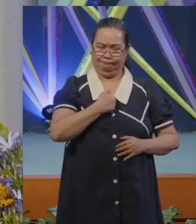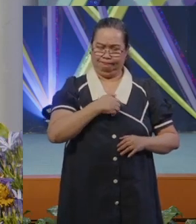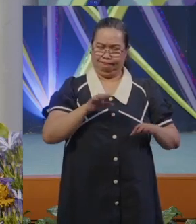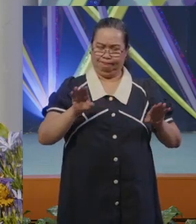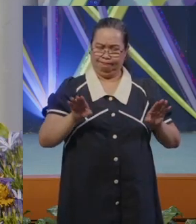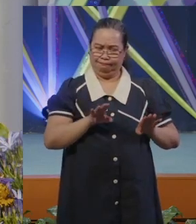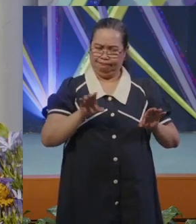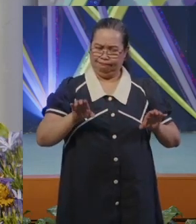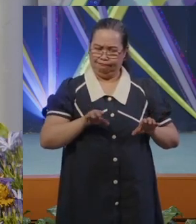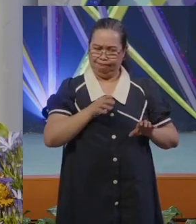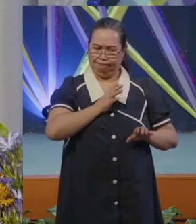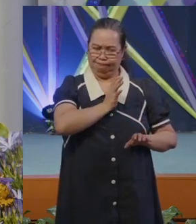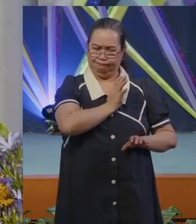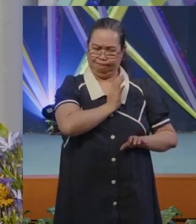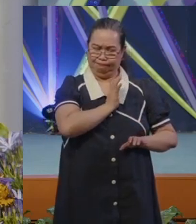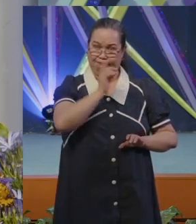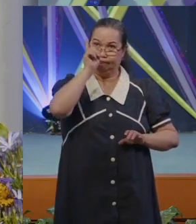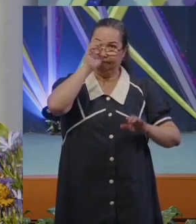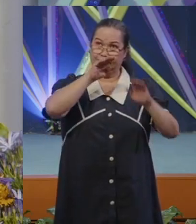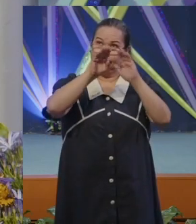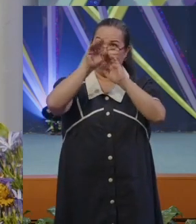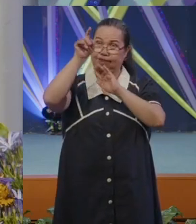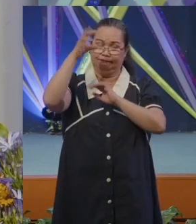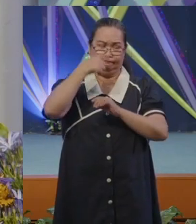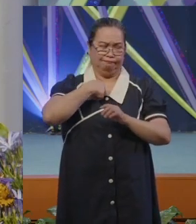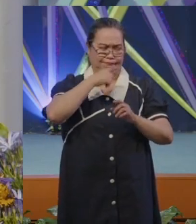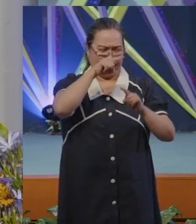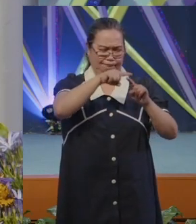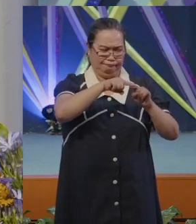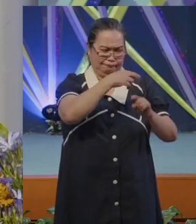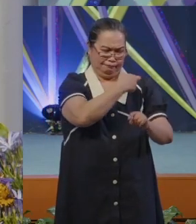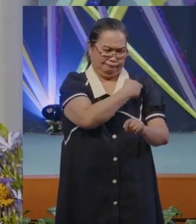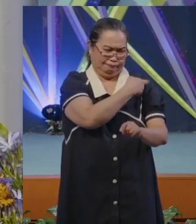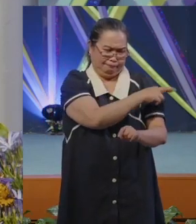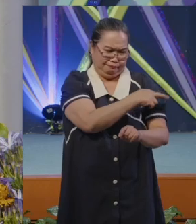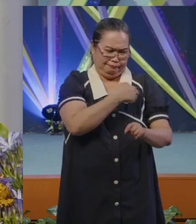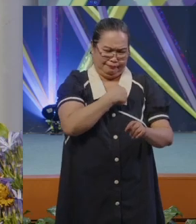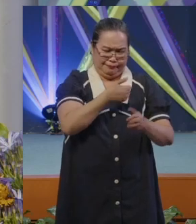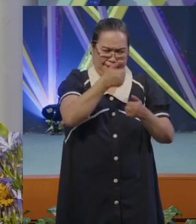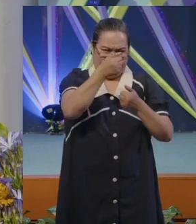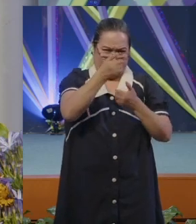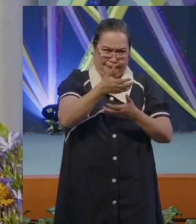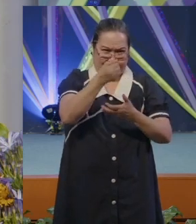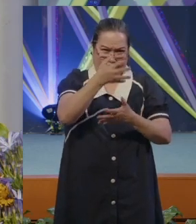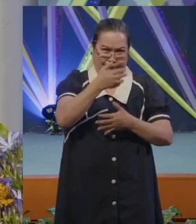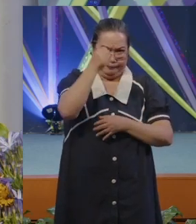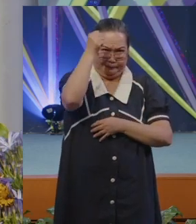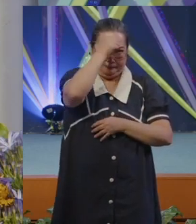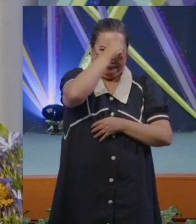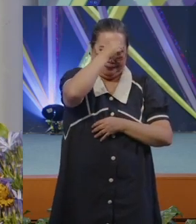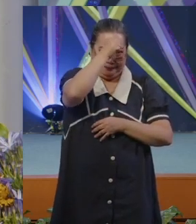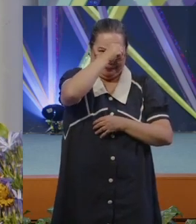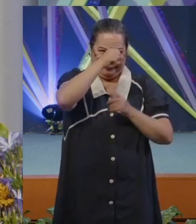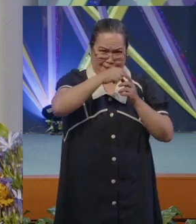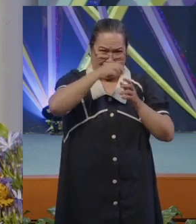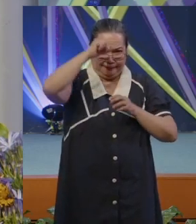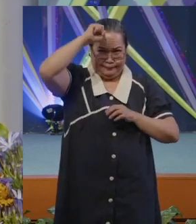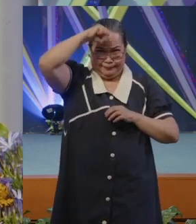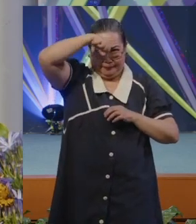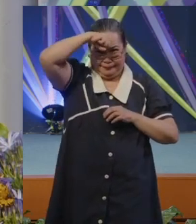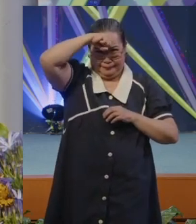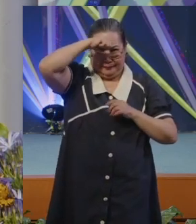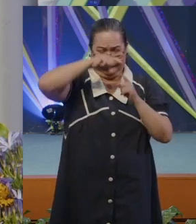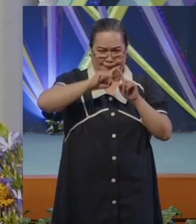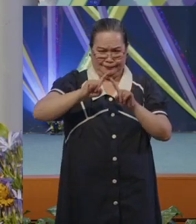gawa. Umaasa ka pa rin sa relihiyon. Umaasa ka pa rin sa superstition. At sa kung